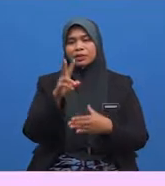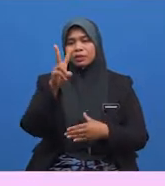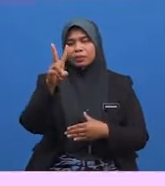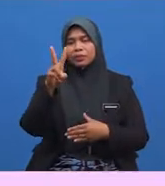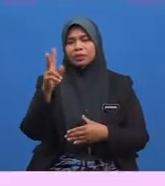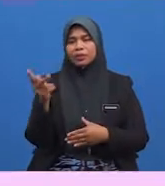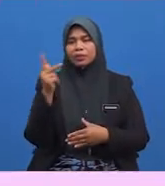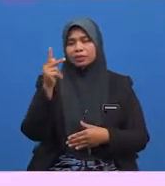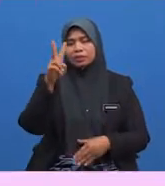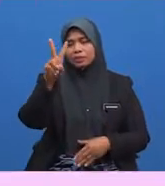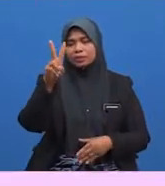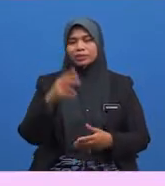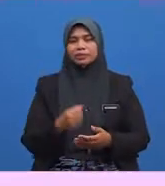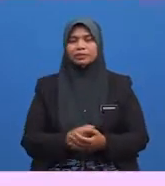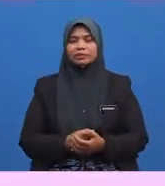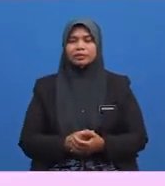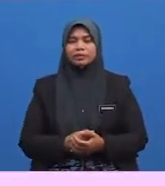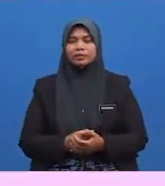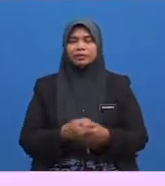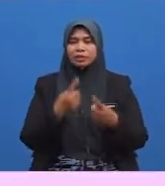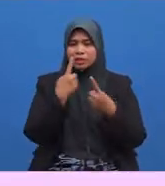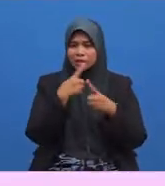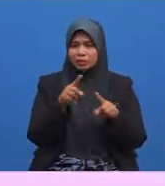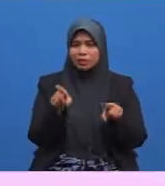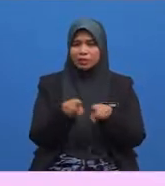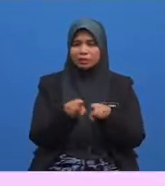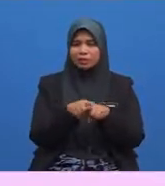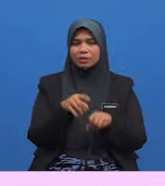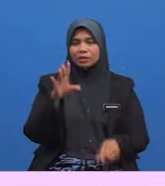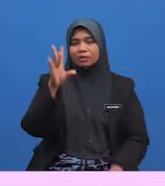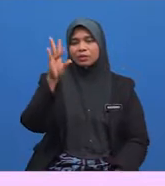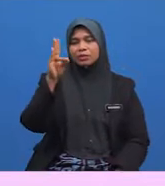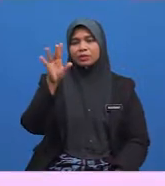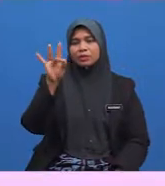10/2. Jawapan sama dengan